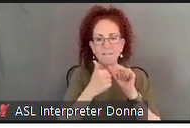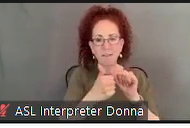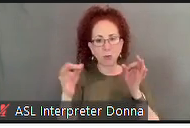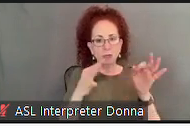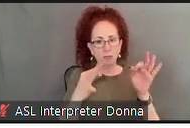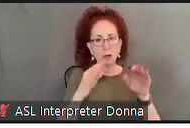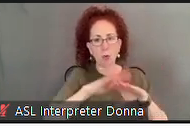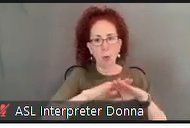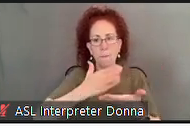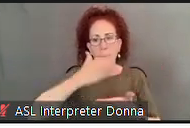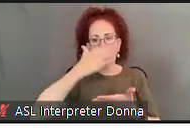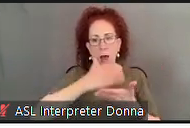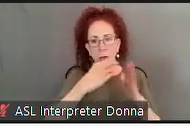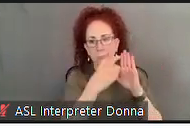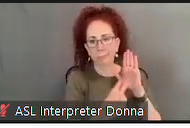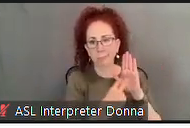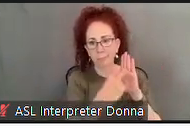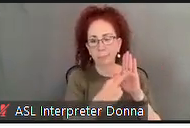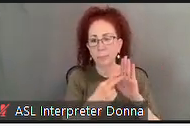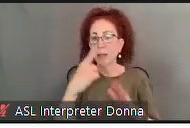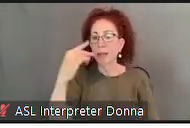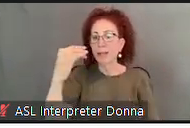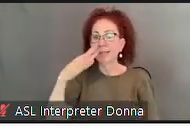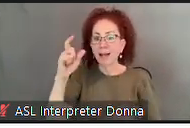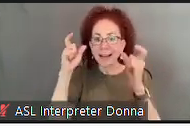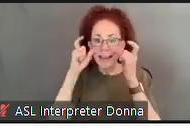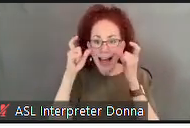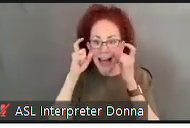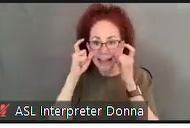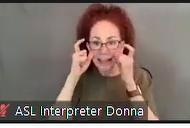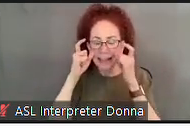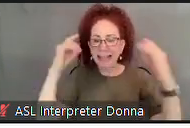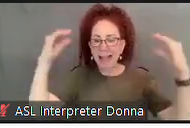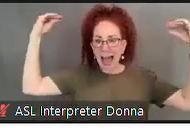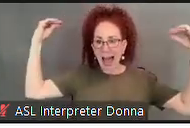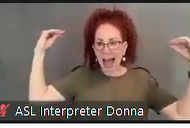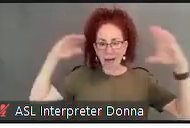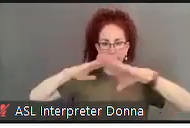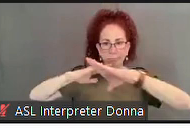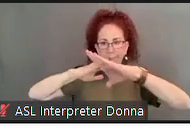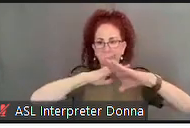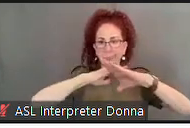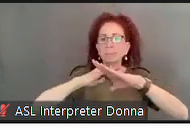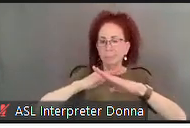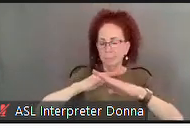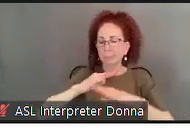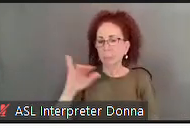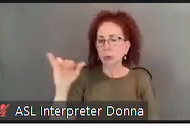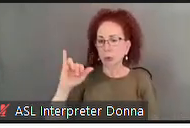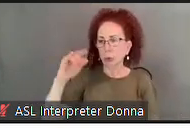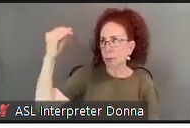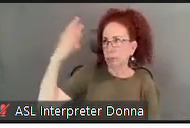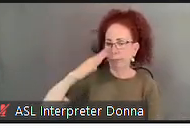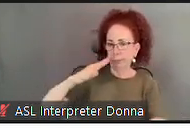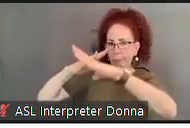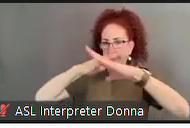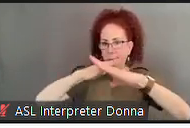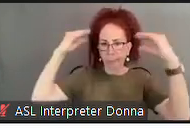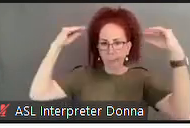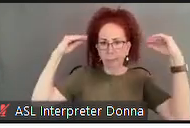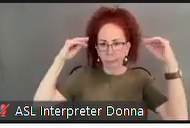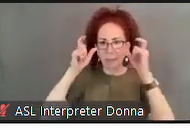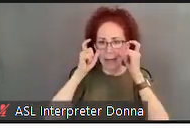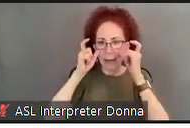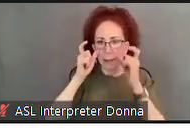有需要的话，可以按照产品说明再涂这个防晒霜，而且要避